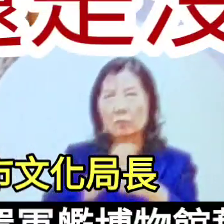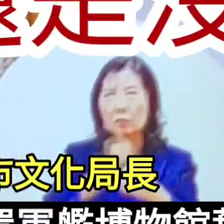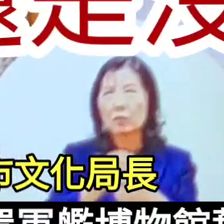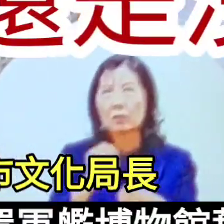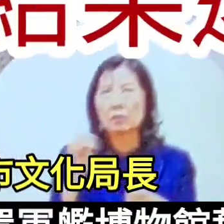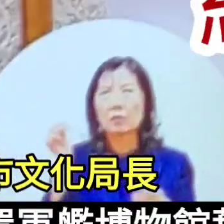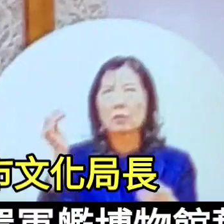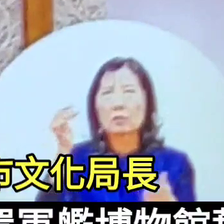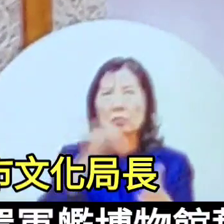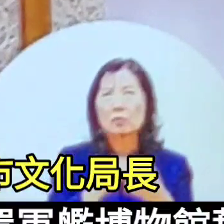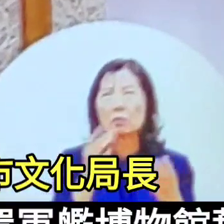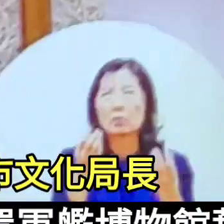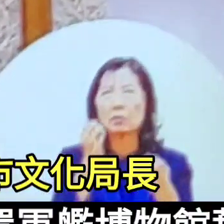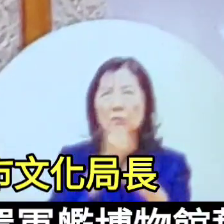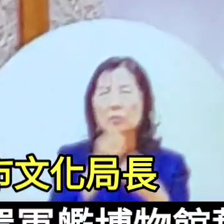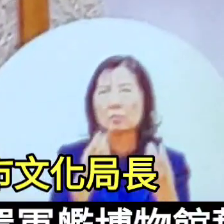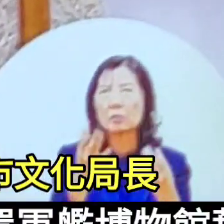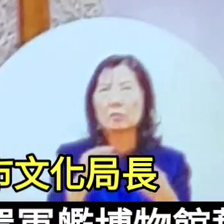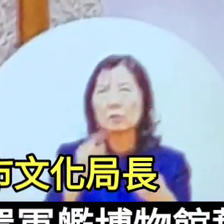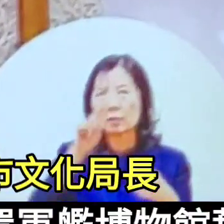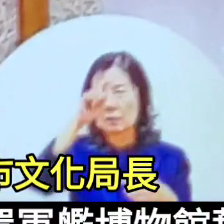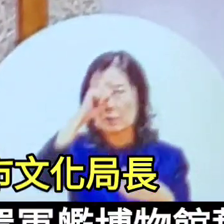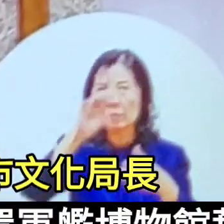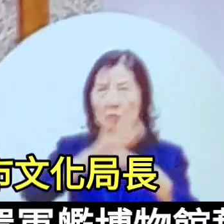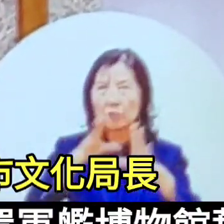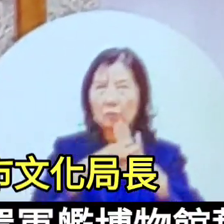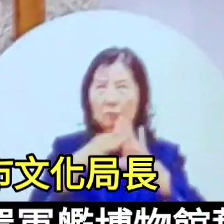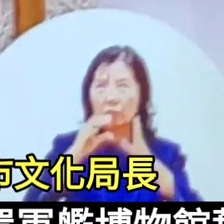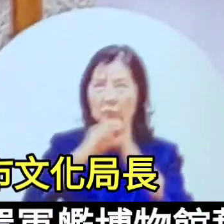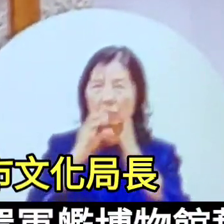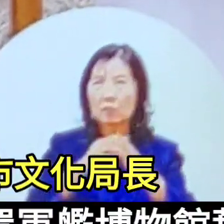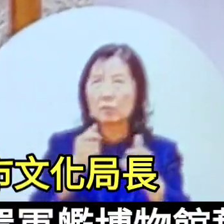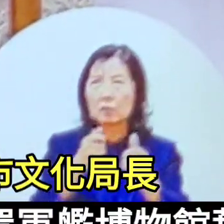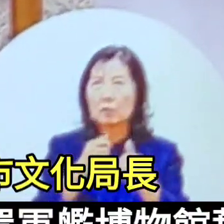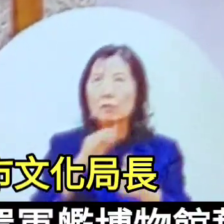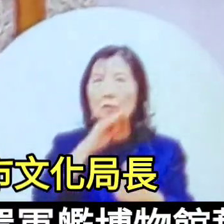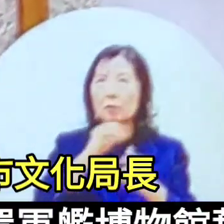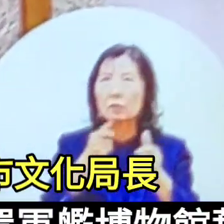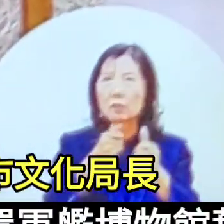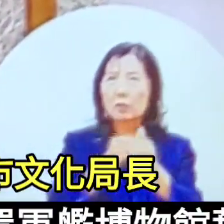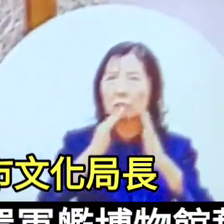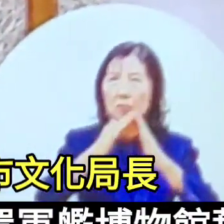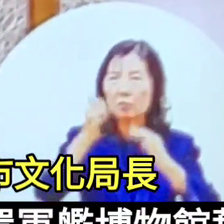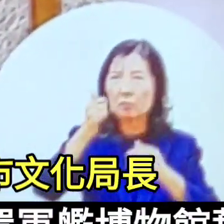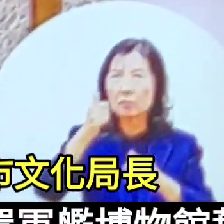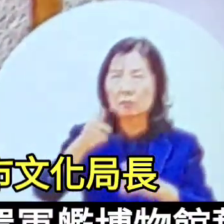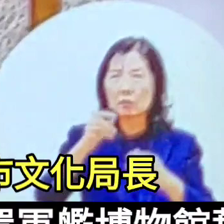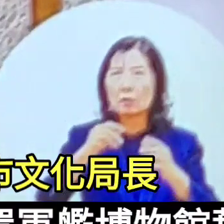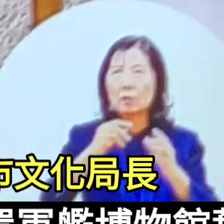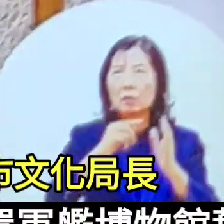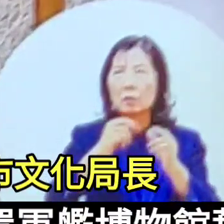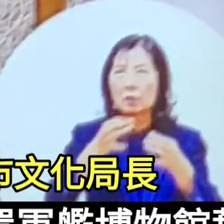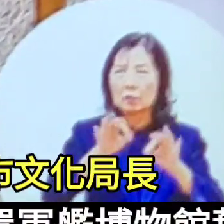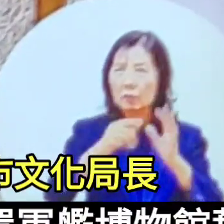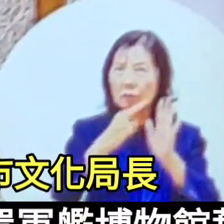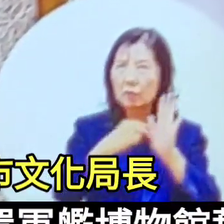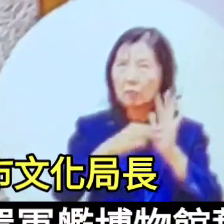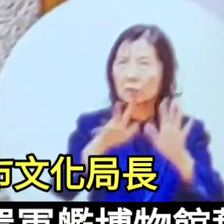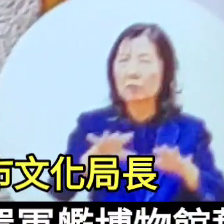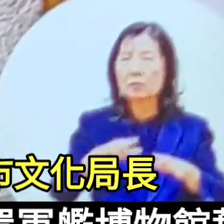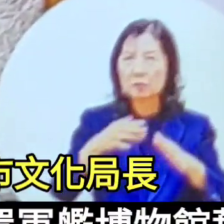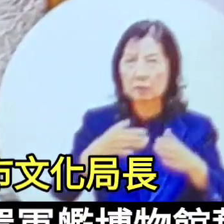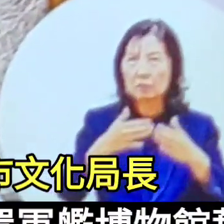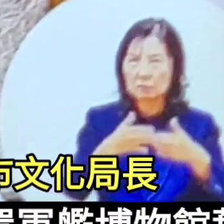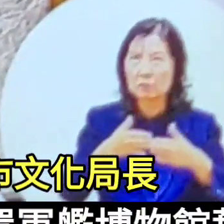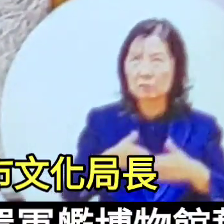做啊。所以我希望我的文化局这边啊，那等一下我们副市也稍微做一个简单的答复啊，我想这个方向非常的重要